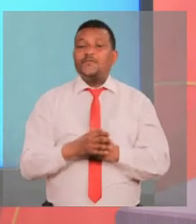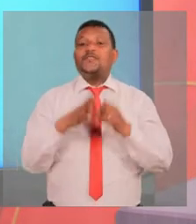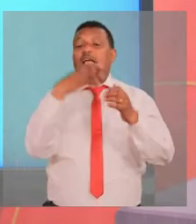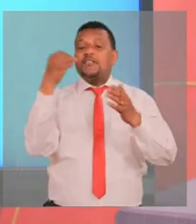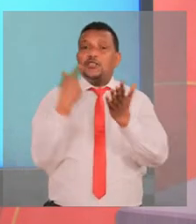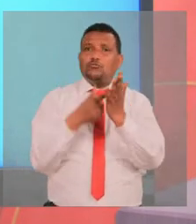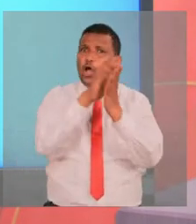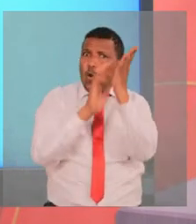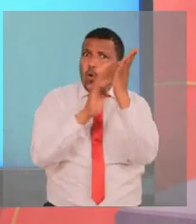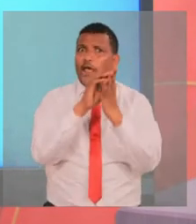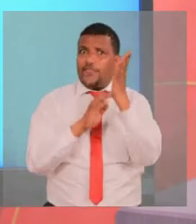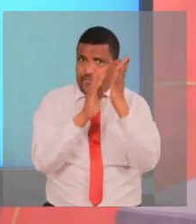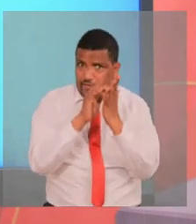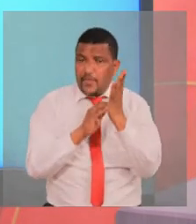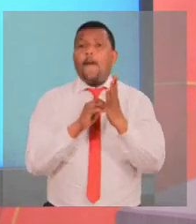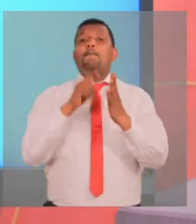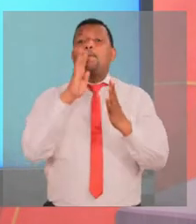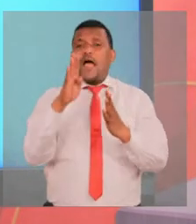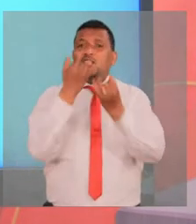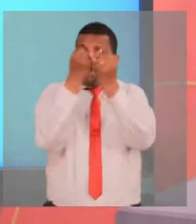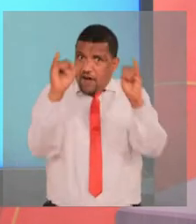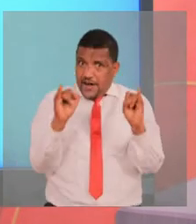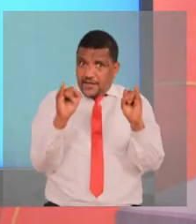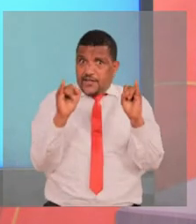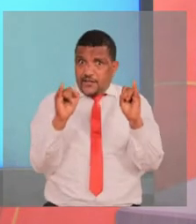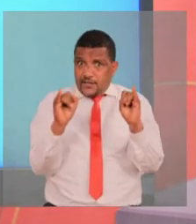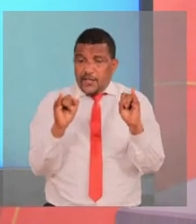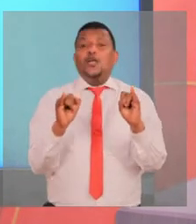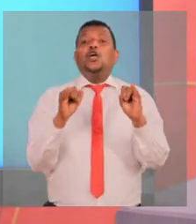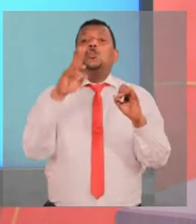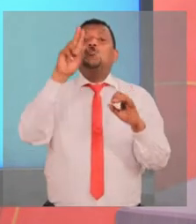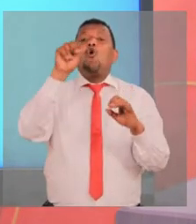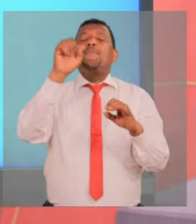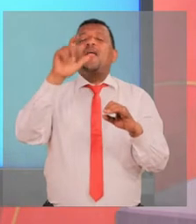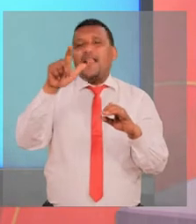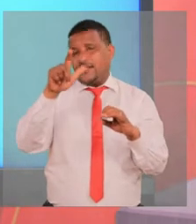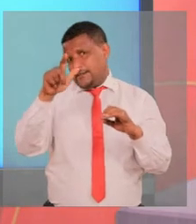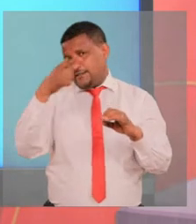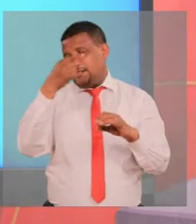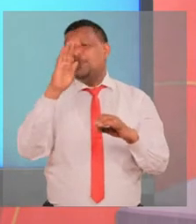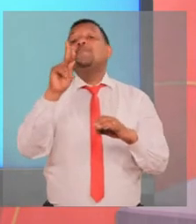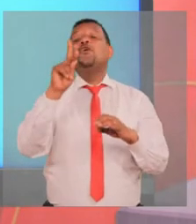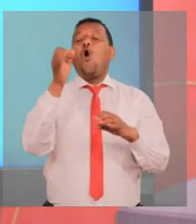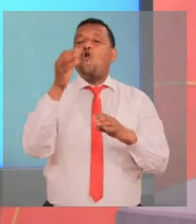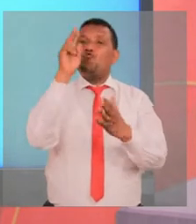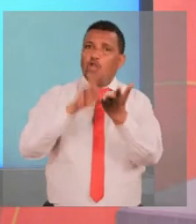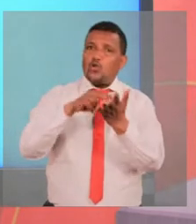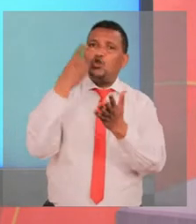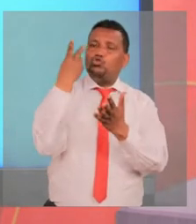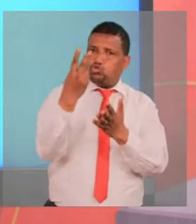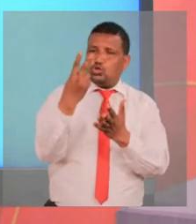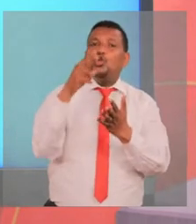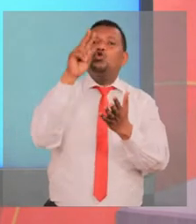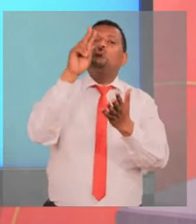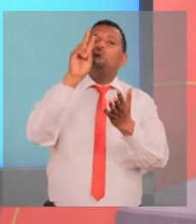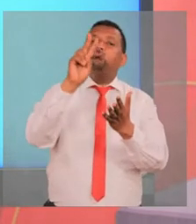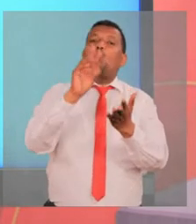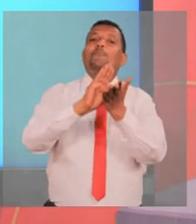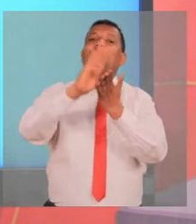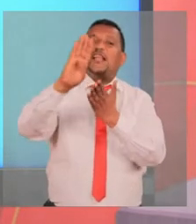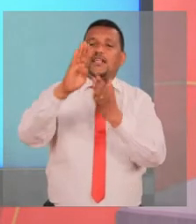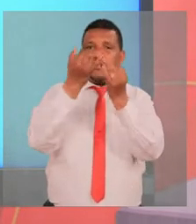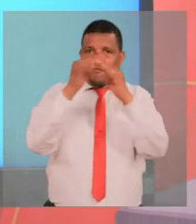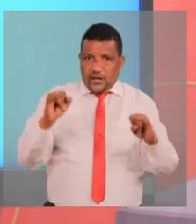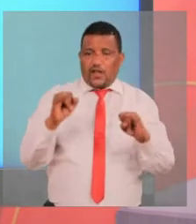कि एंड चीज का लिखित बाय डिवाइडिंग धुंधली डिफिकल्ट टो विच इंडियन डिवाइड बाय